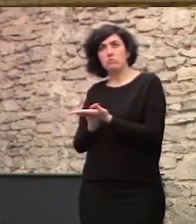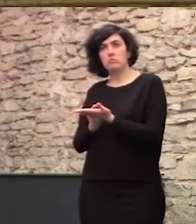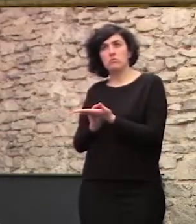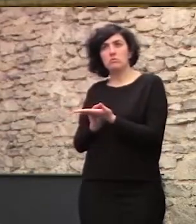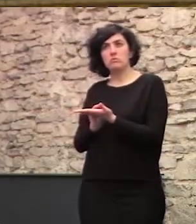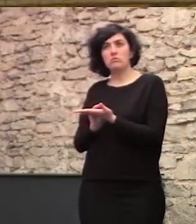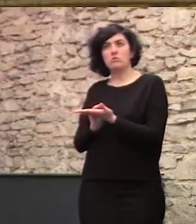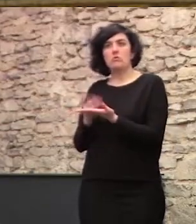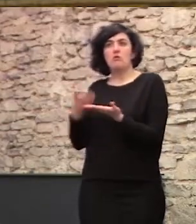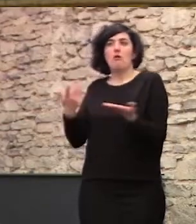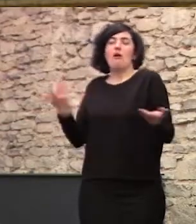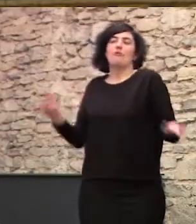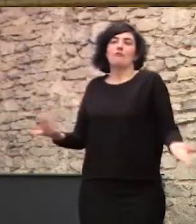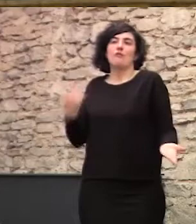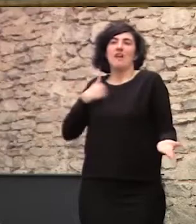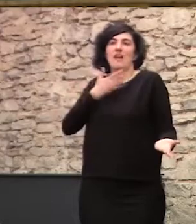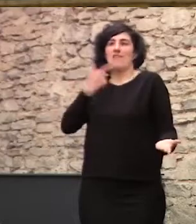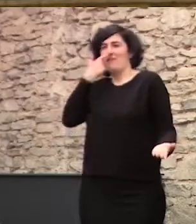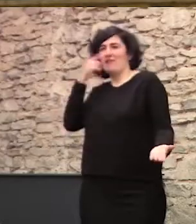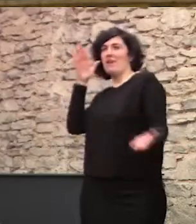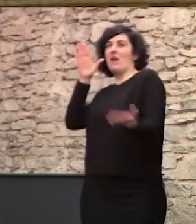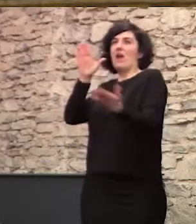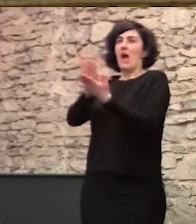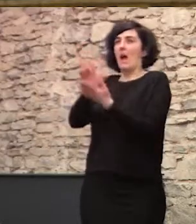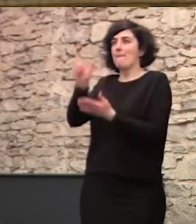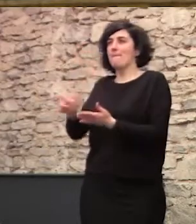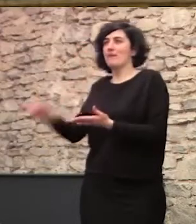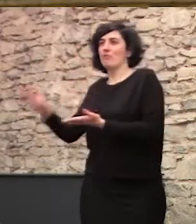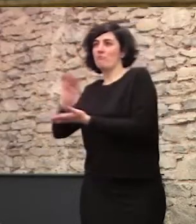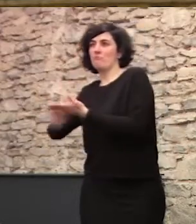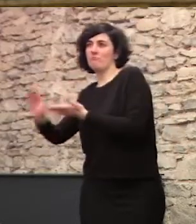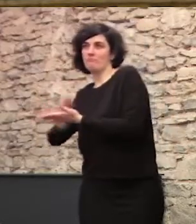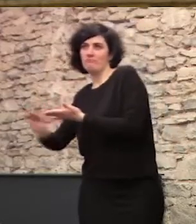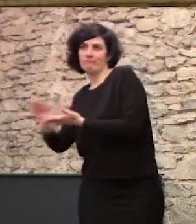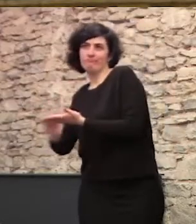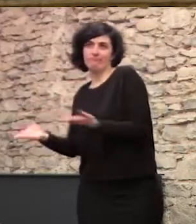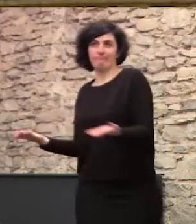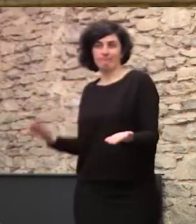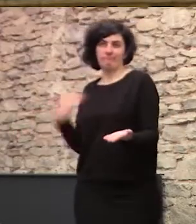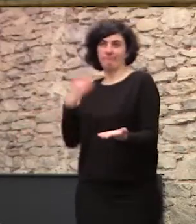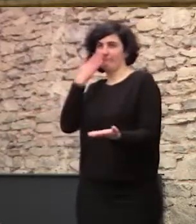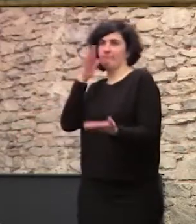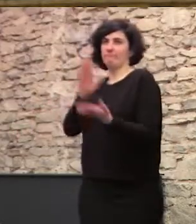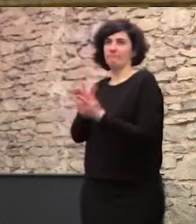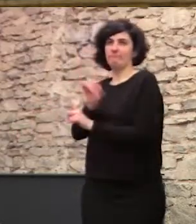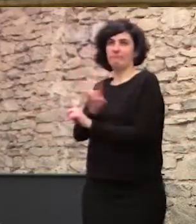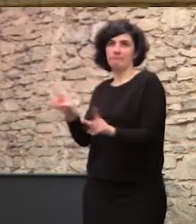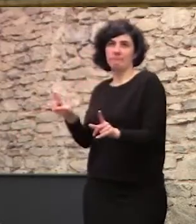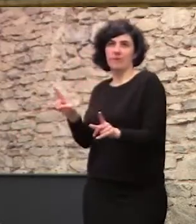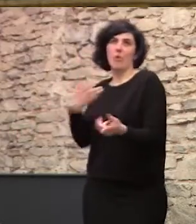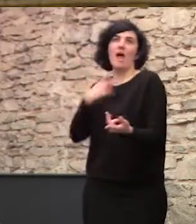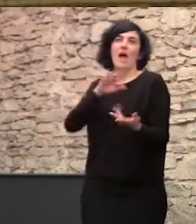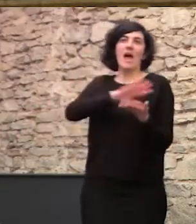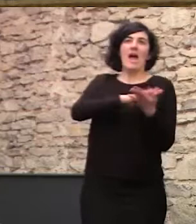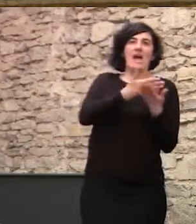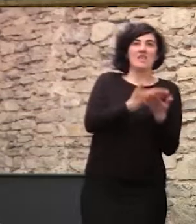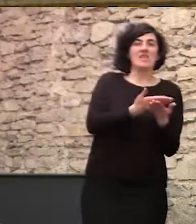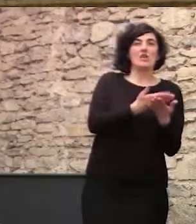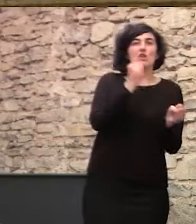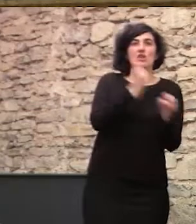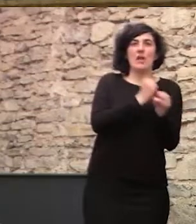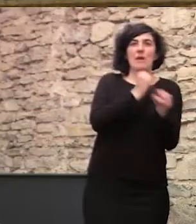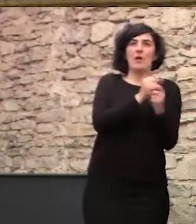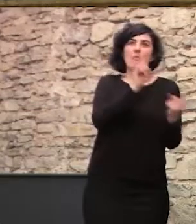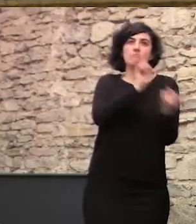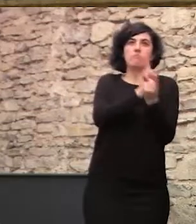oza, ez da inbeste enfrentatu behar bueno, gremioko jendearekin alde bat edi bai, baina beste